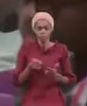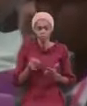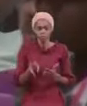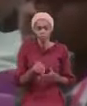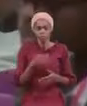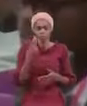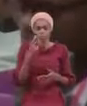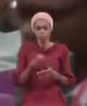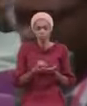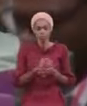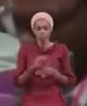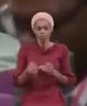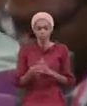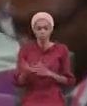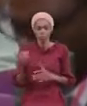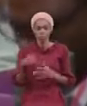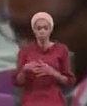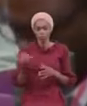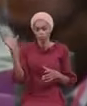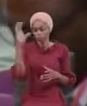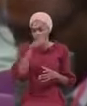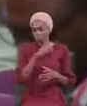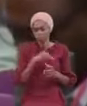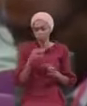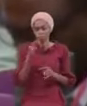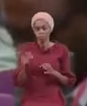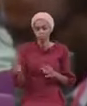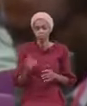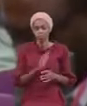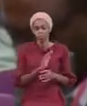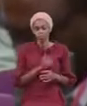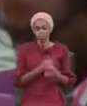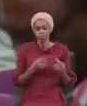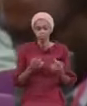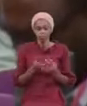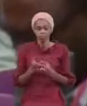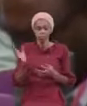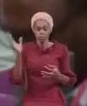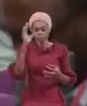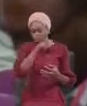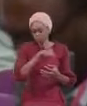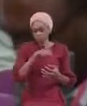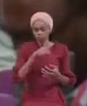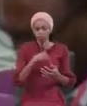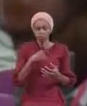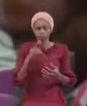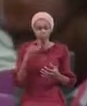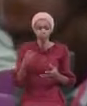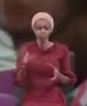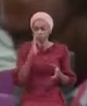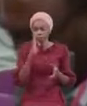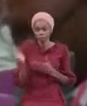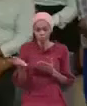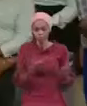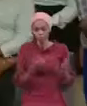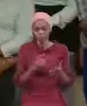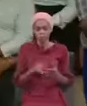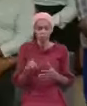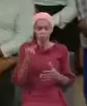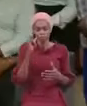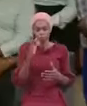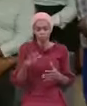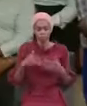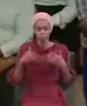qu'ils ont involontairement commis il sera pardonné à toute l'assemé des enfants d'Israël et à l'étranger en